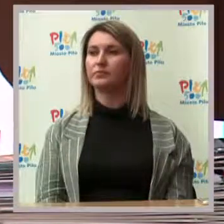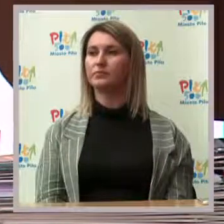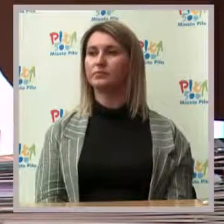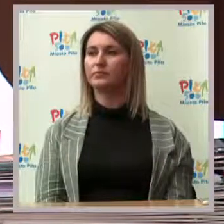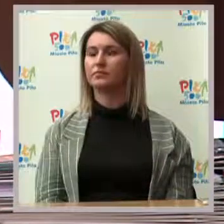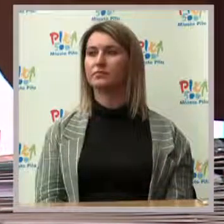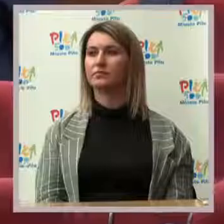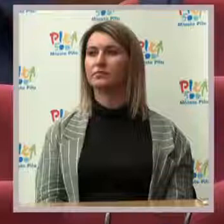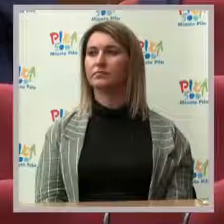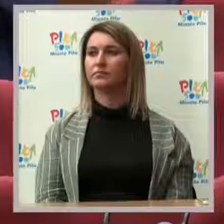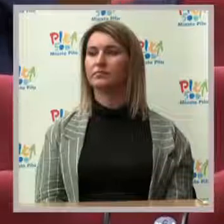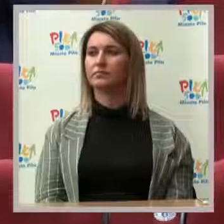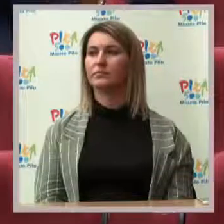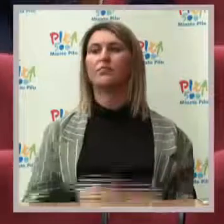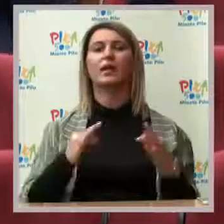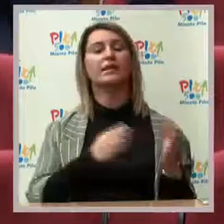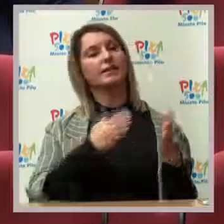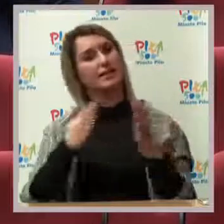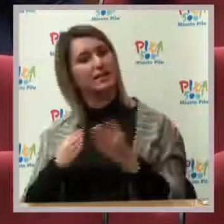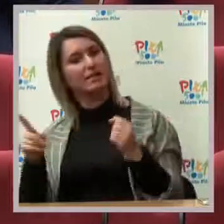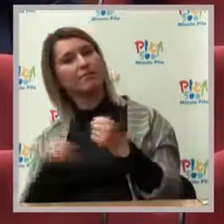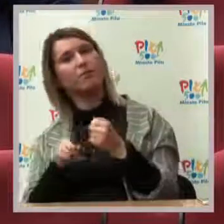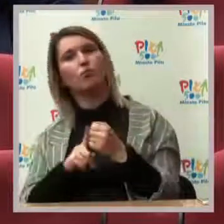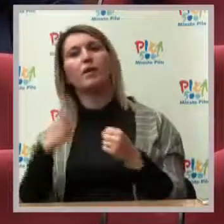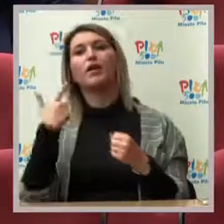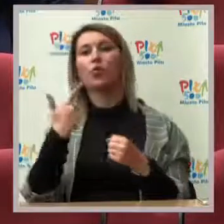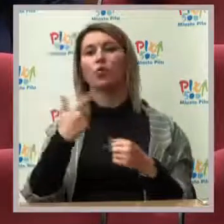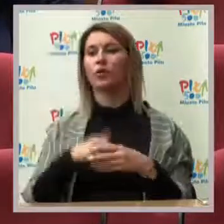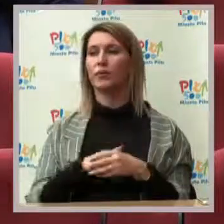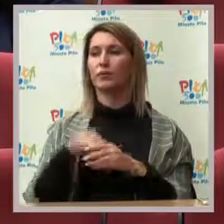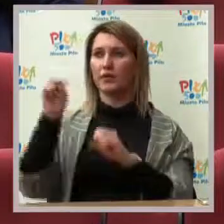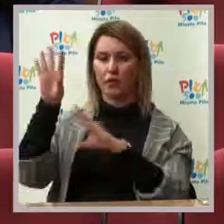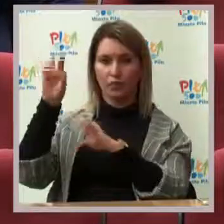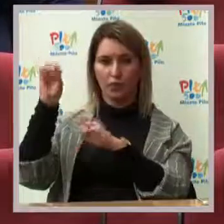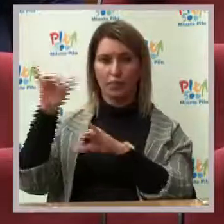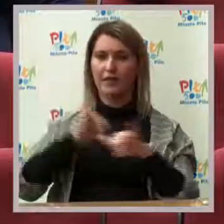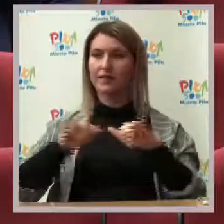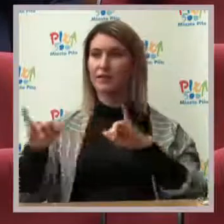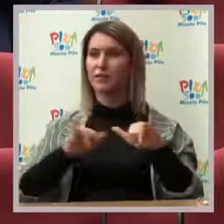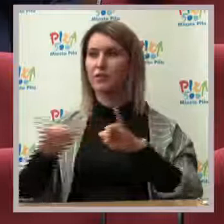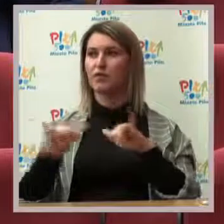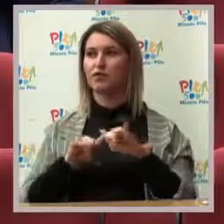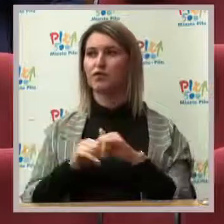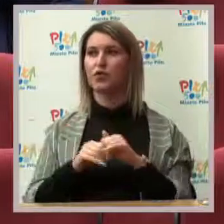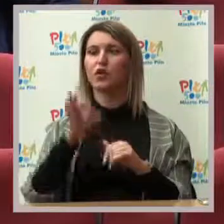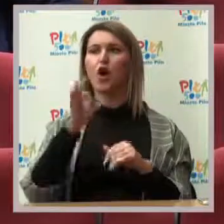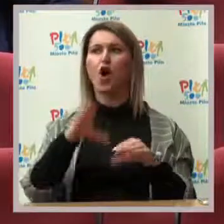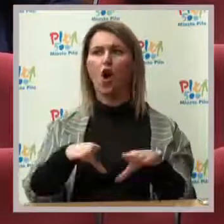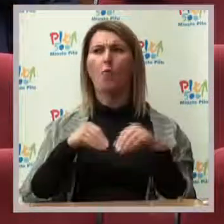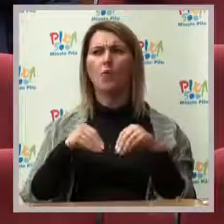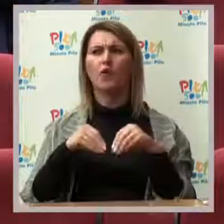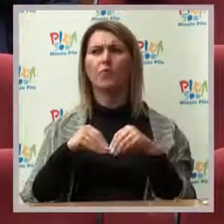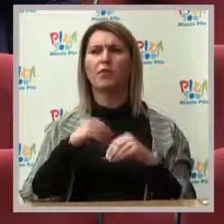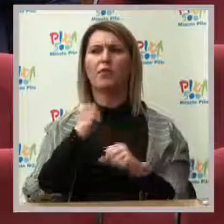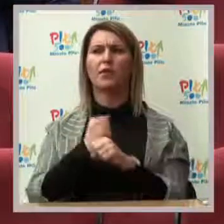Proszę Państwa, przystępujemy do punktu drugiego porządku obrad. Informacja przewodniczącej Rady Miasta Piły o podejmowanych